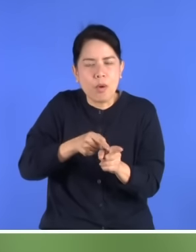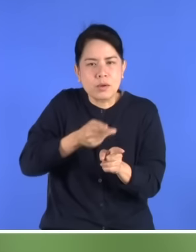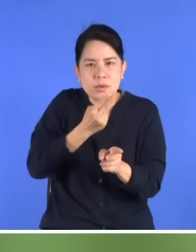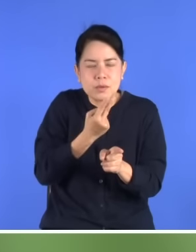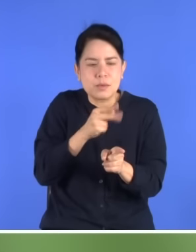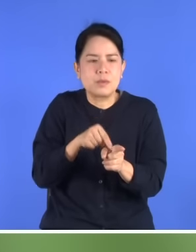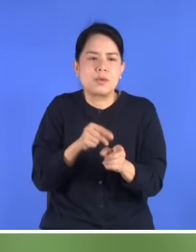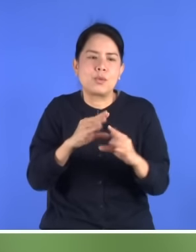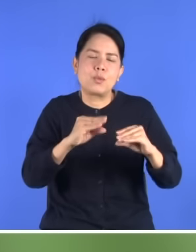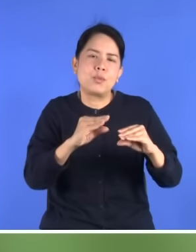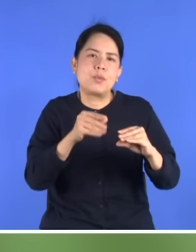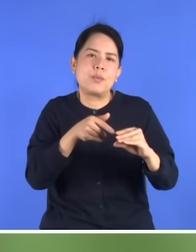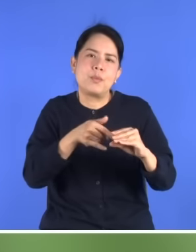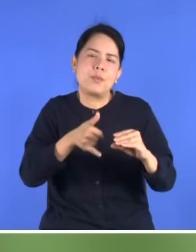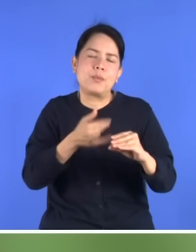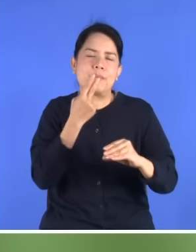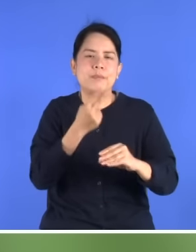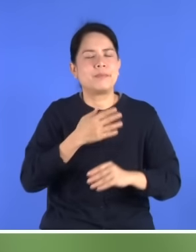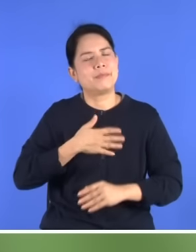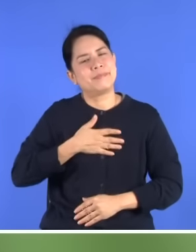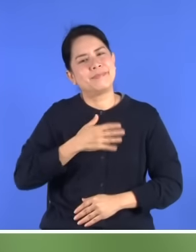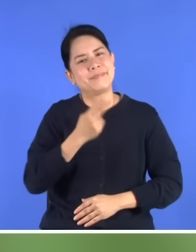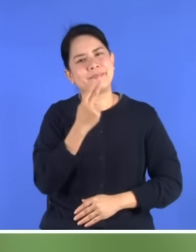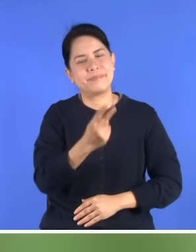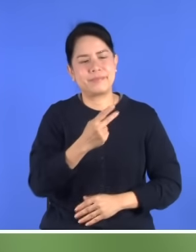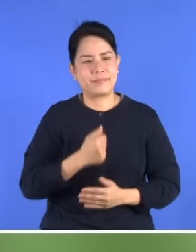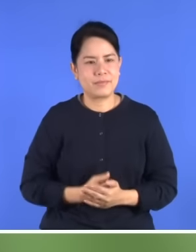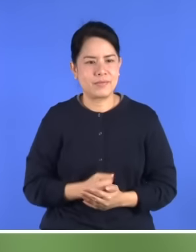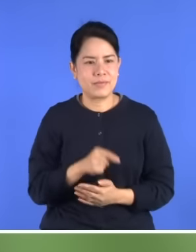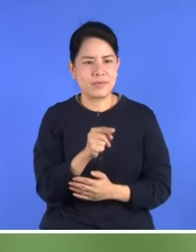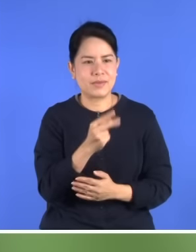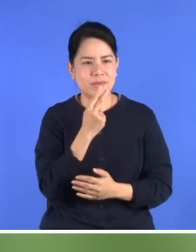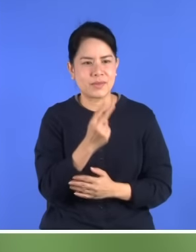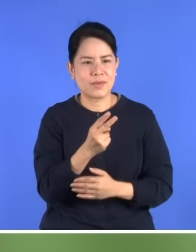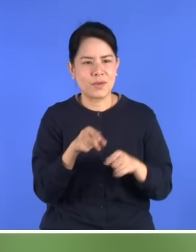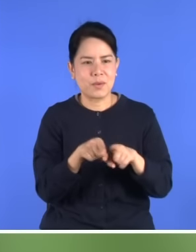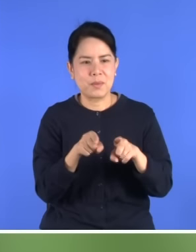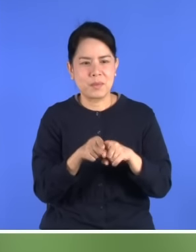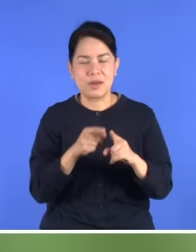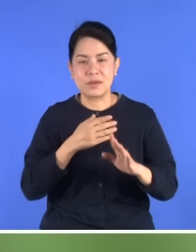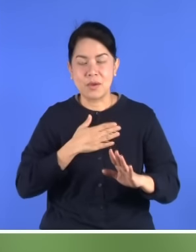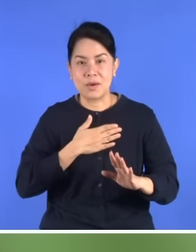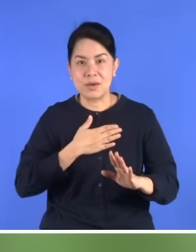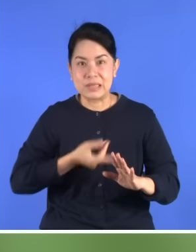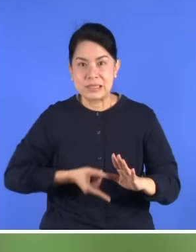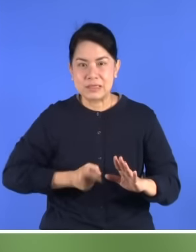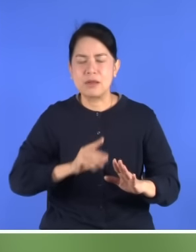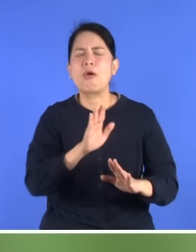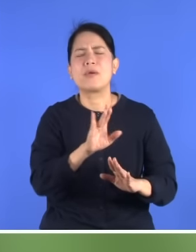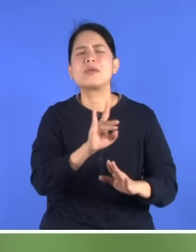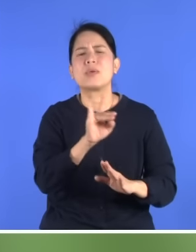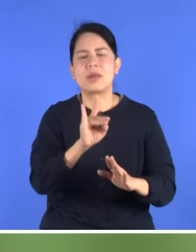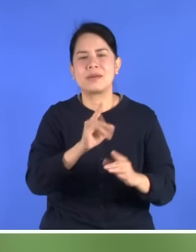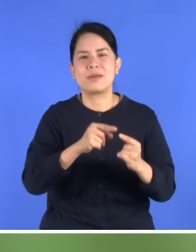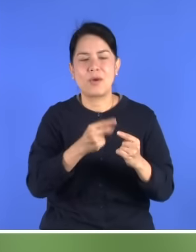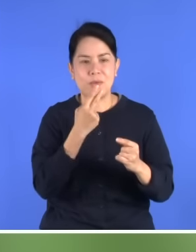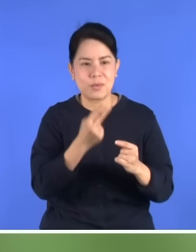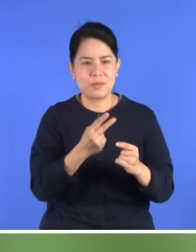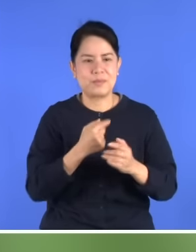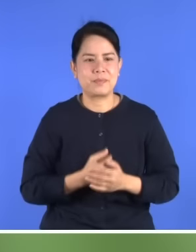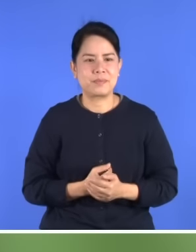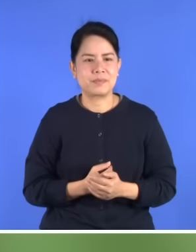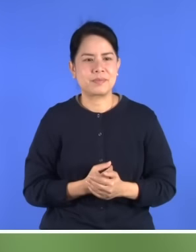เนี้ยนี่แกไม่เลือกเลยนะเออเจออะไรเนี่ยขึ้นอย่างเดียวเลยมันเกินควบคุมเ่ะพี่แป๊มันไม่ไหวจริงๆมันคึกเอ้หมอข้างมานะ